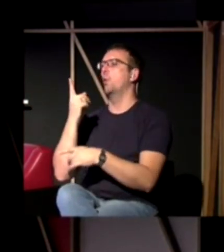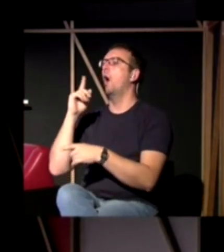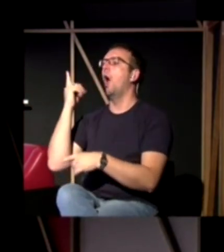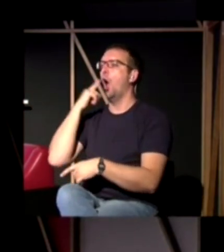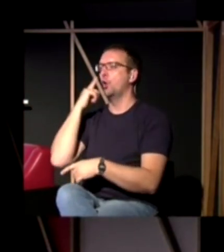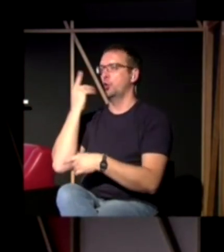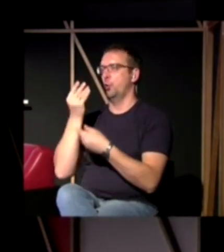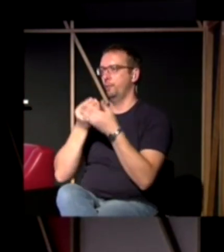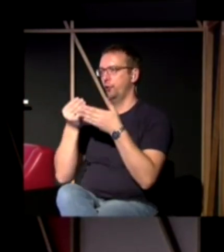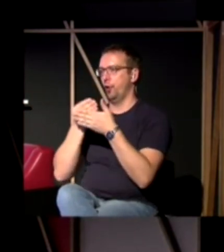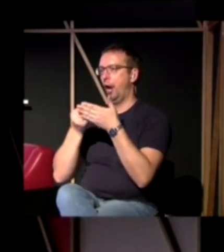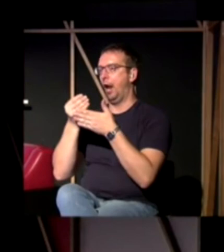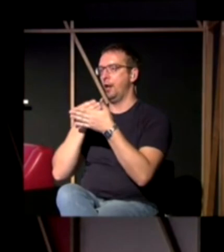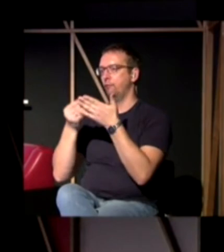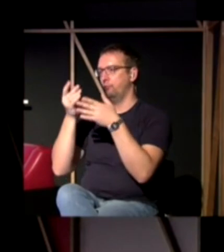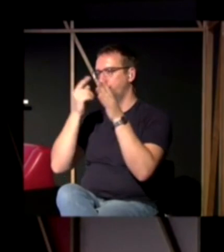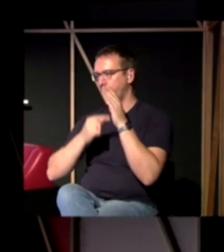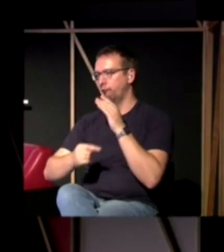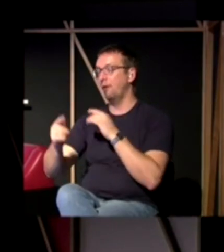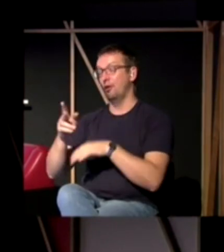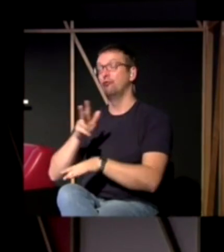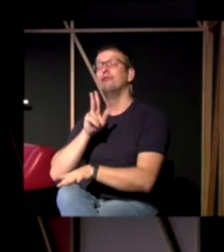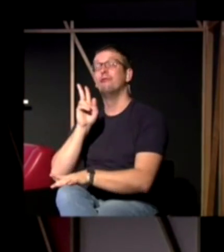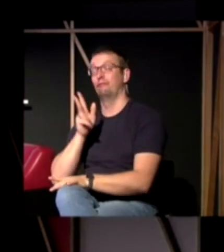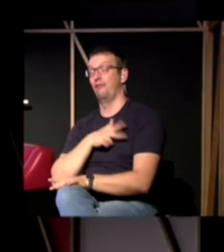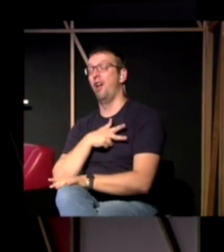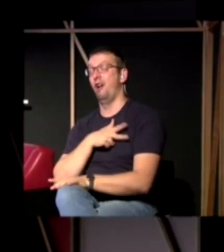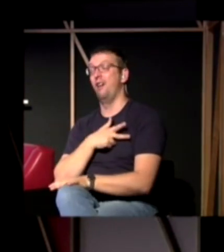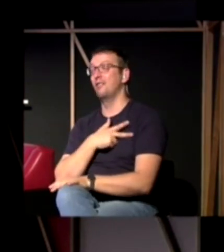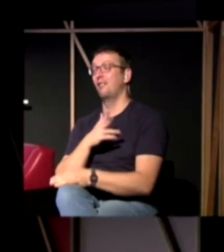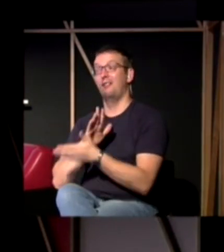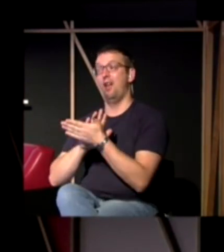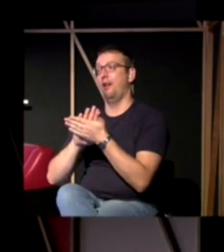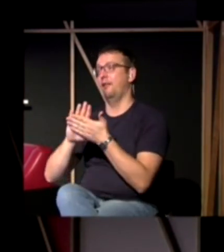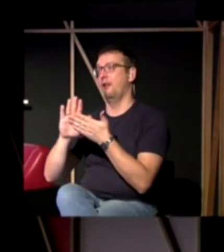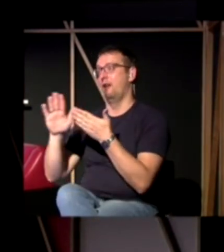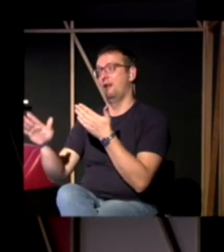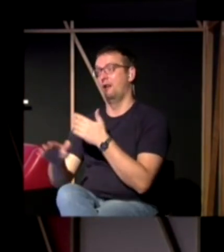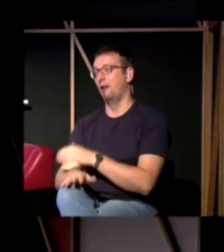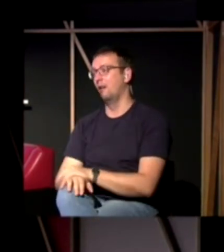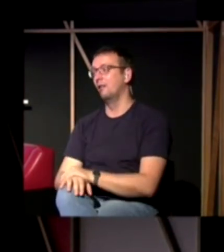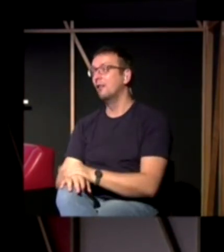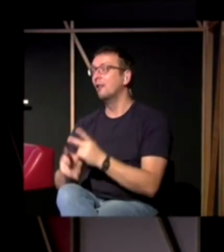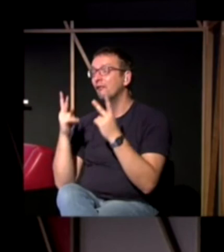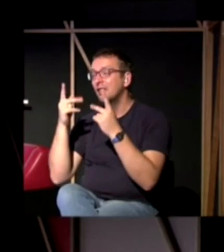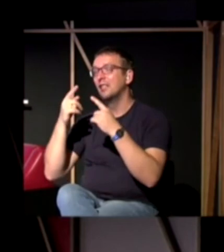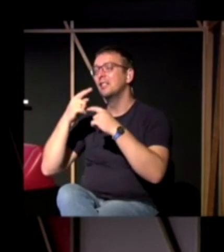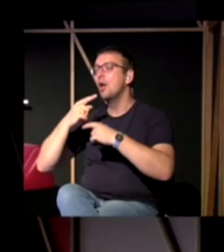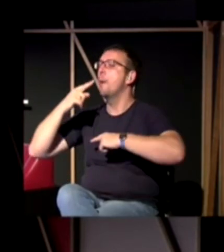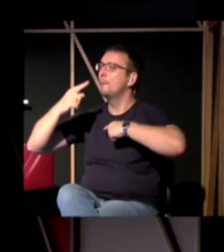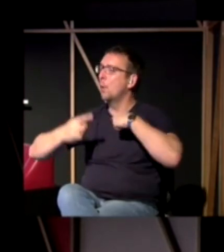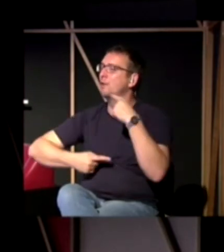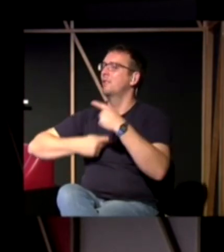предыдущих панелей сказал выступающий, давайте не делать это в одиночку, а делать всем сообществом. И в